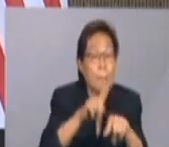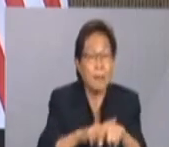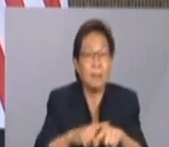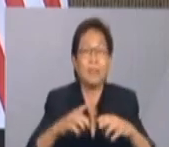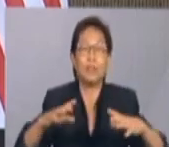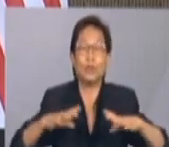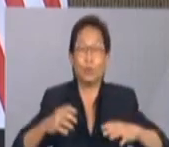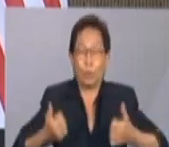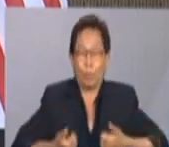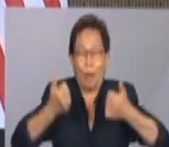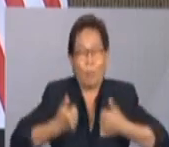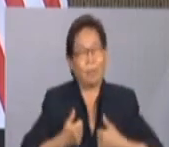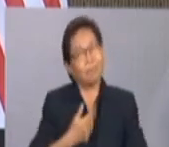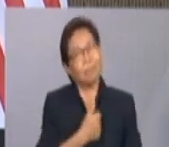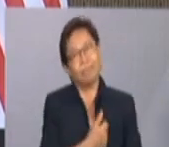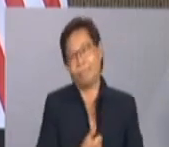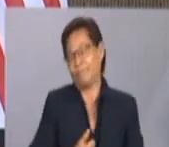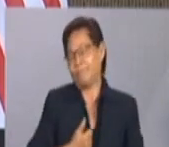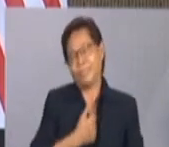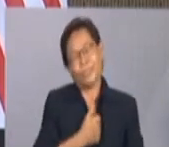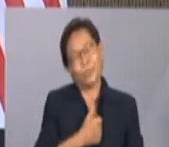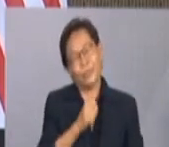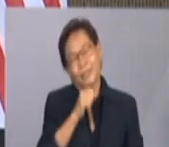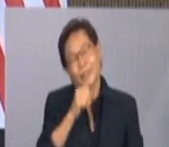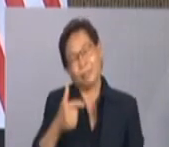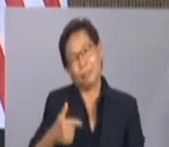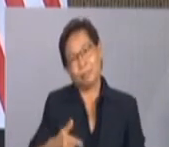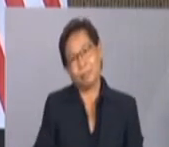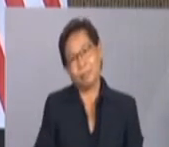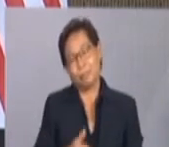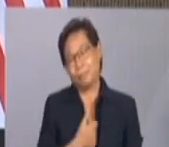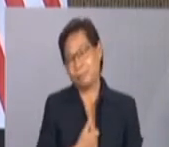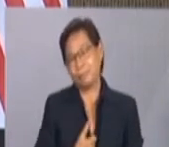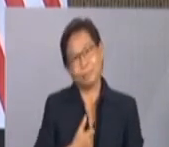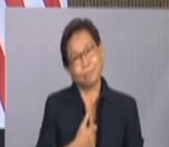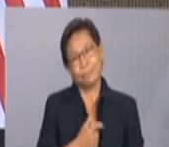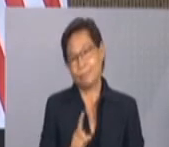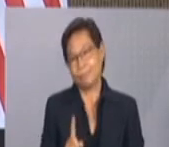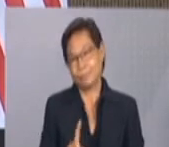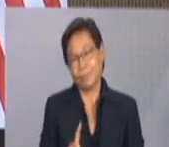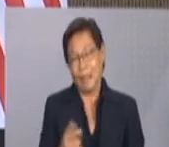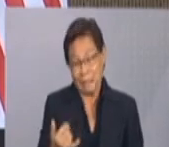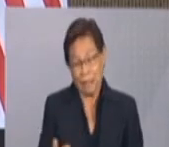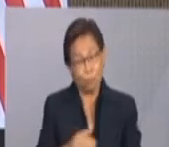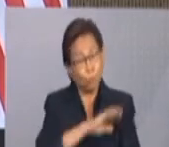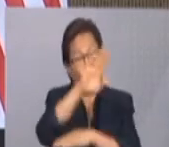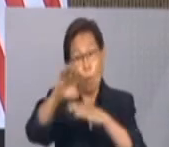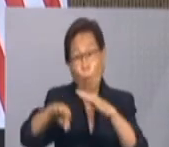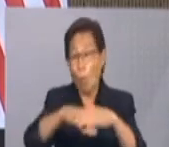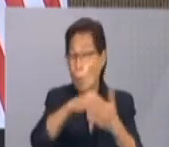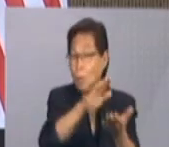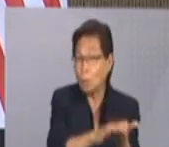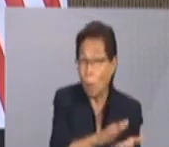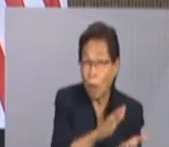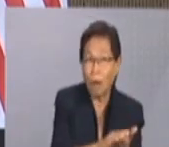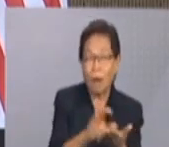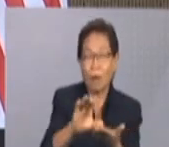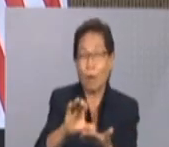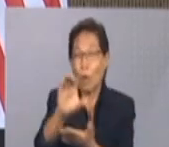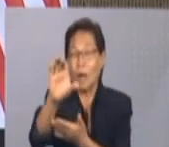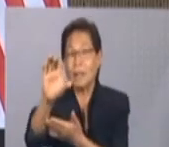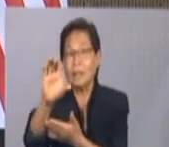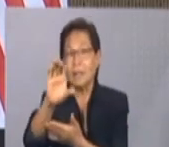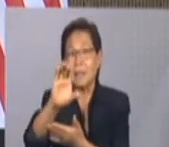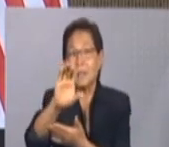Fitri Maaf tidak dibenarkan Hai jadi buat masih ini semua sekolah collection